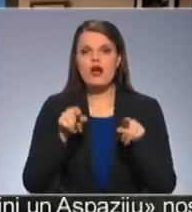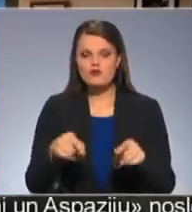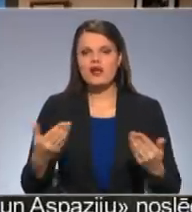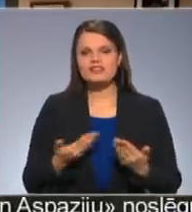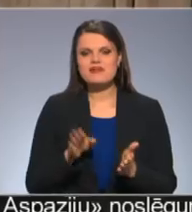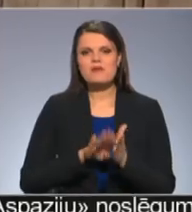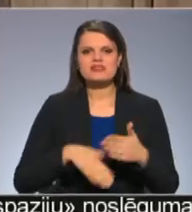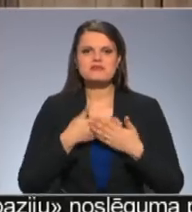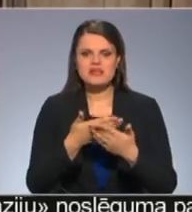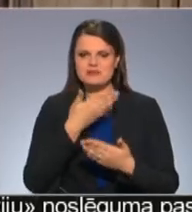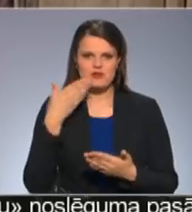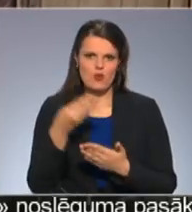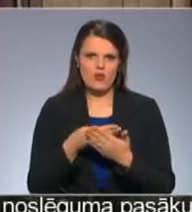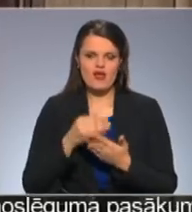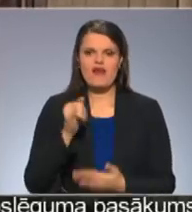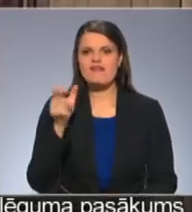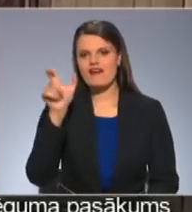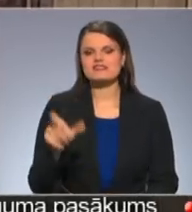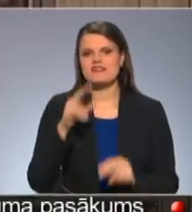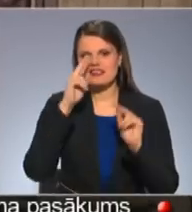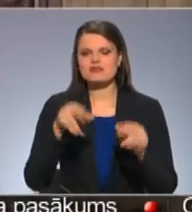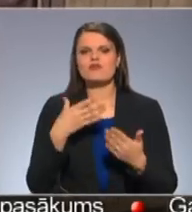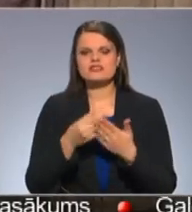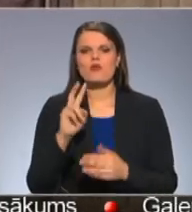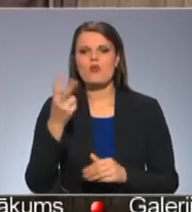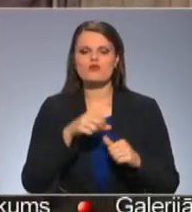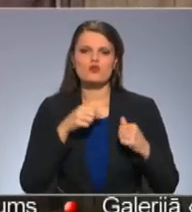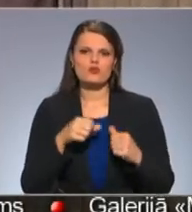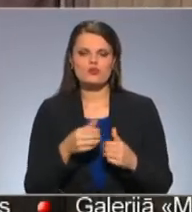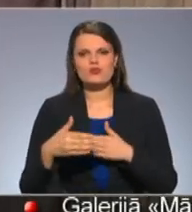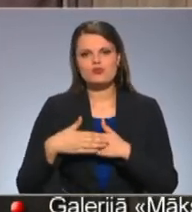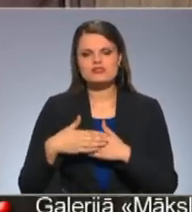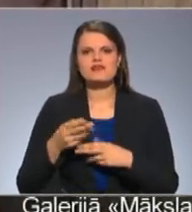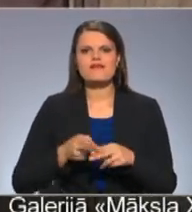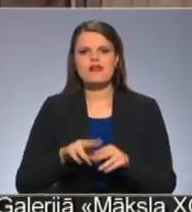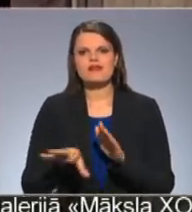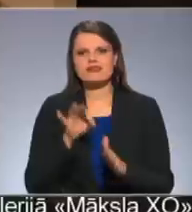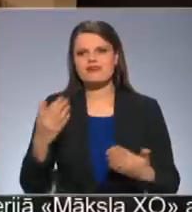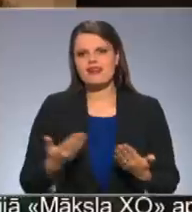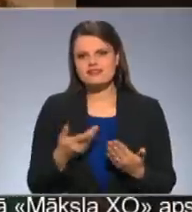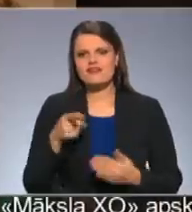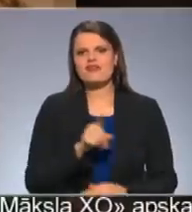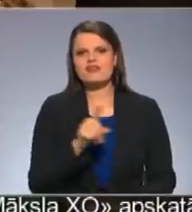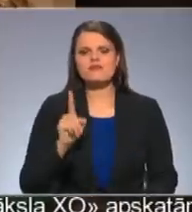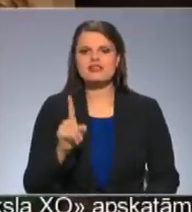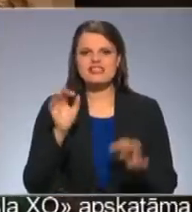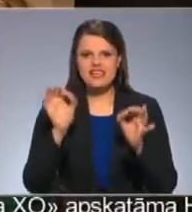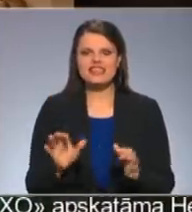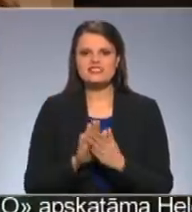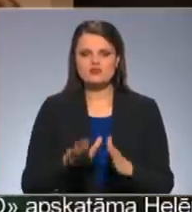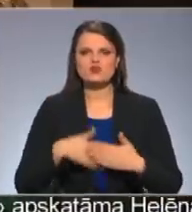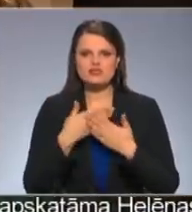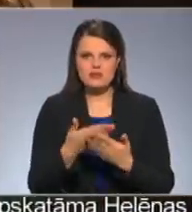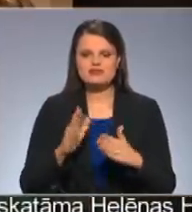bez mīlestības nav jēgas. Un ja cilvēks zaudējis savu otro pusīti izvēlas dzīvi, tad viņam ir ne tikai tiesības uz